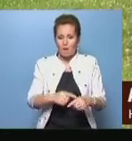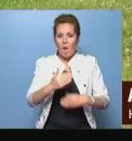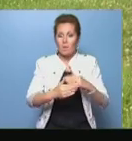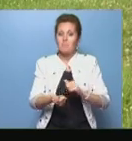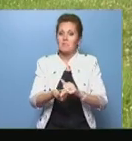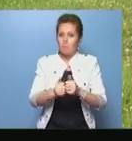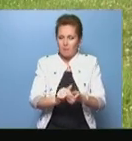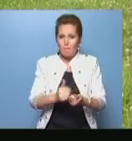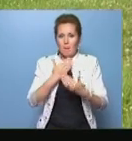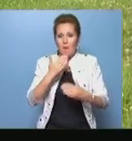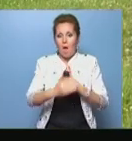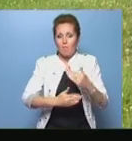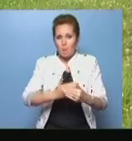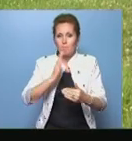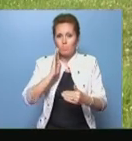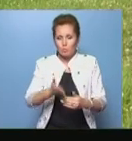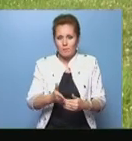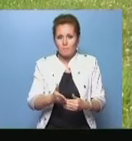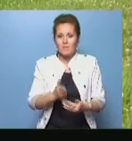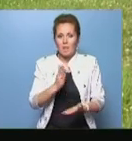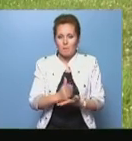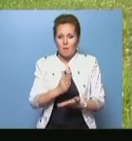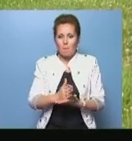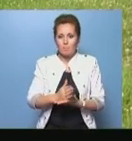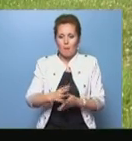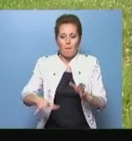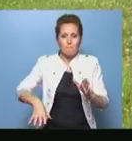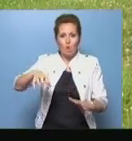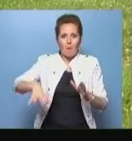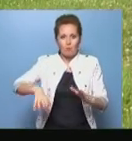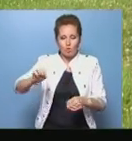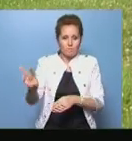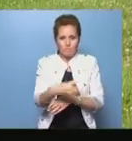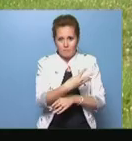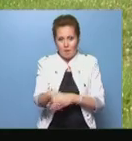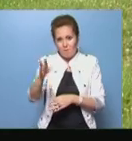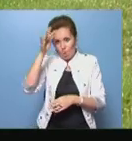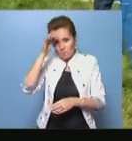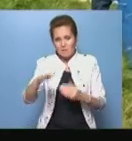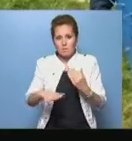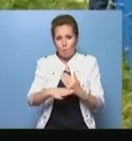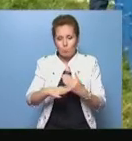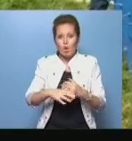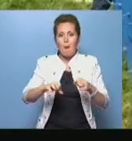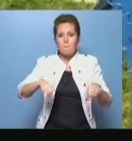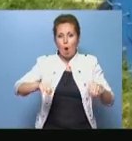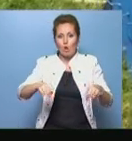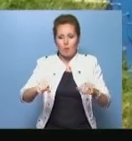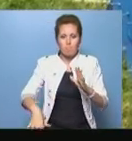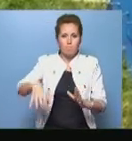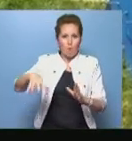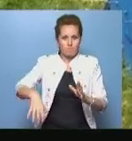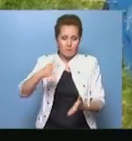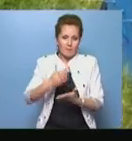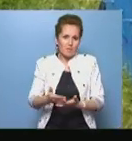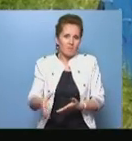Вот последний этап будет уже именно подача огнетушащего вещества от ОВД с помощью пожарной мотопомпы. Такие мотопомпы сегодня есть во